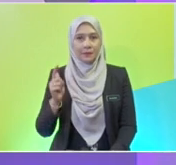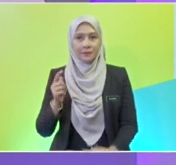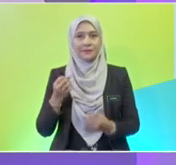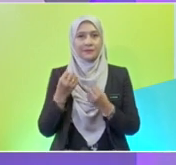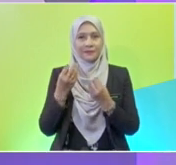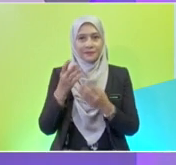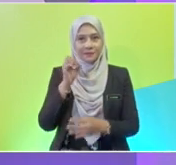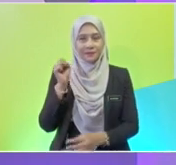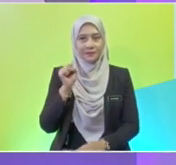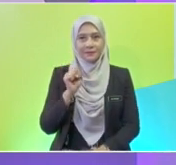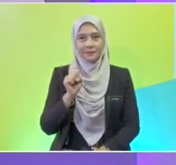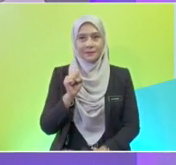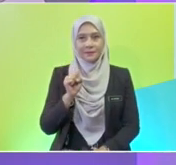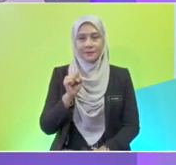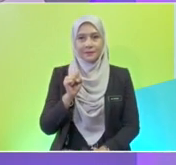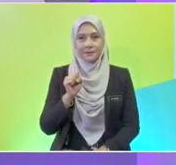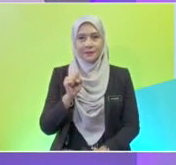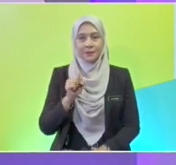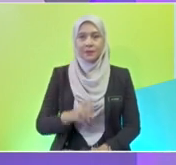yang kedua